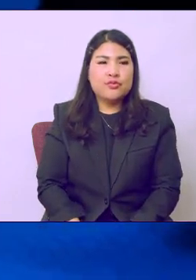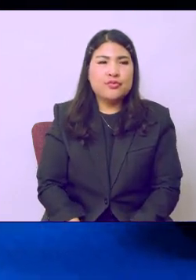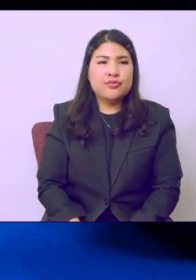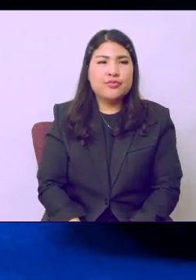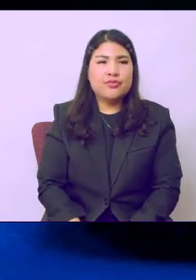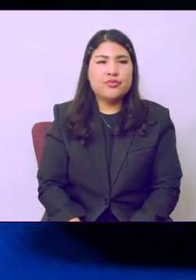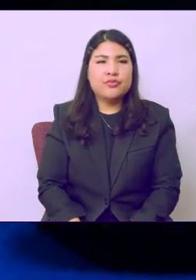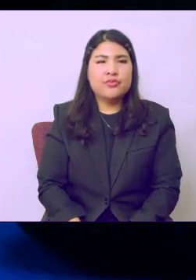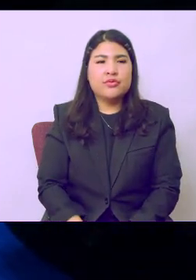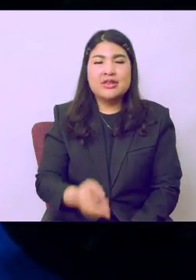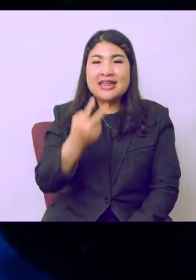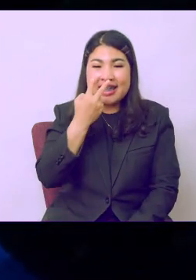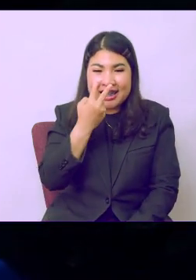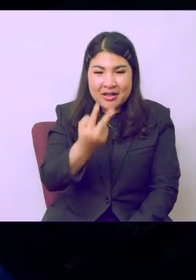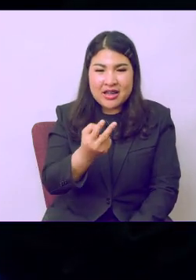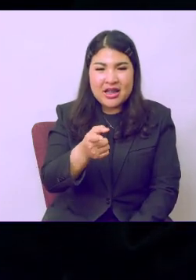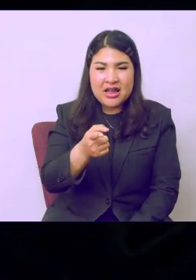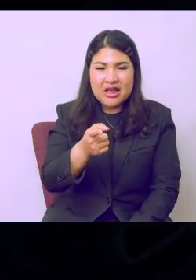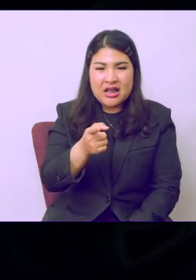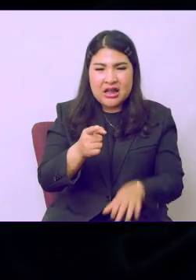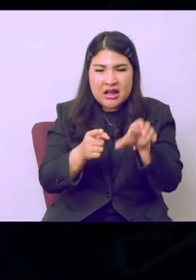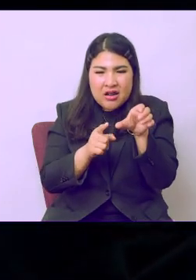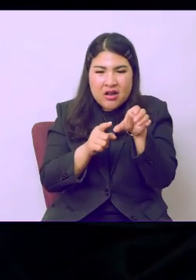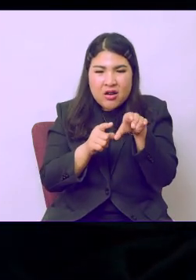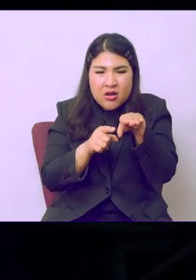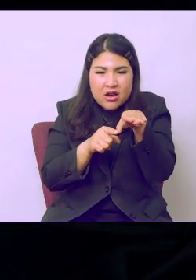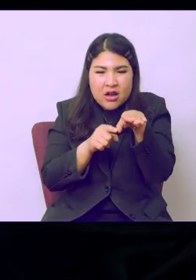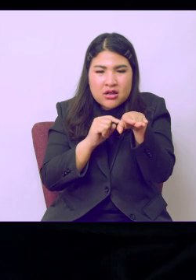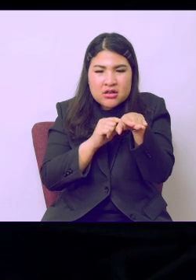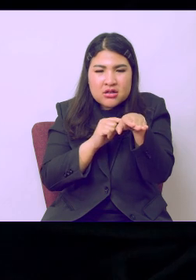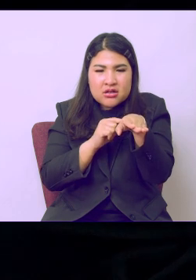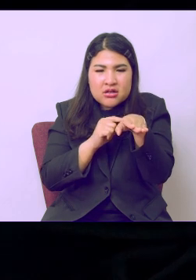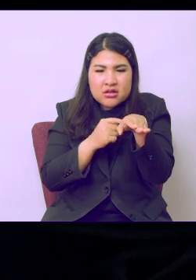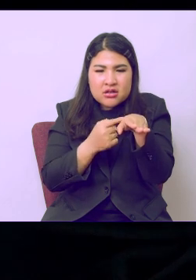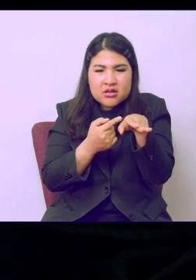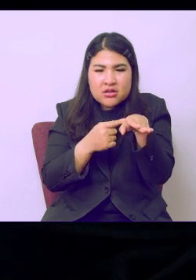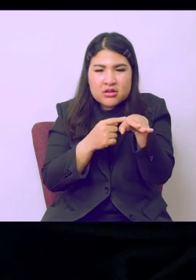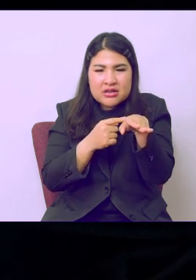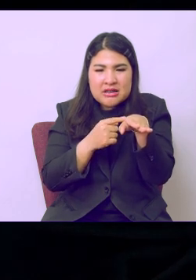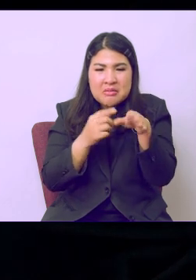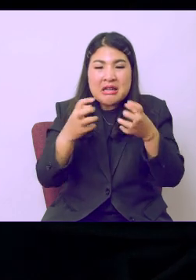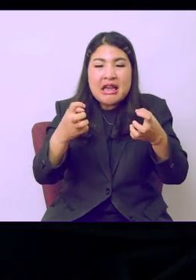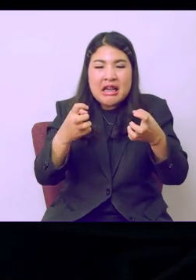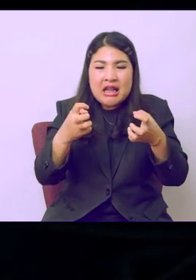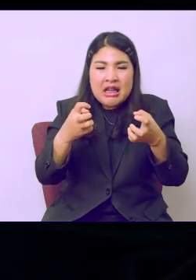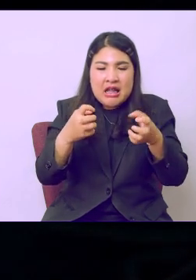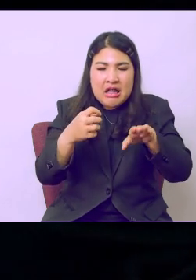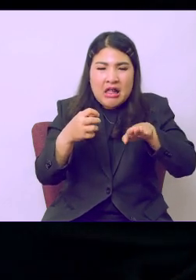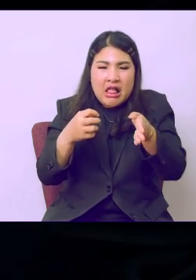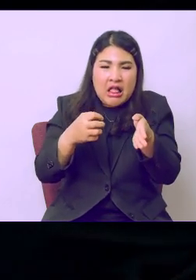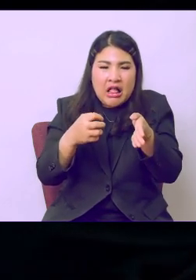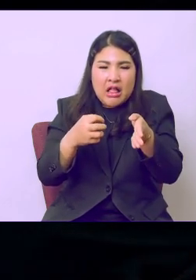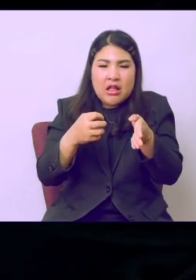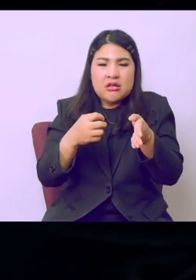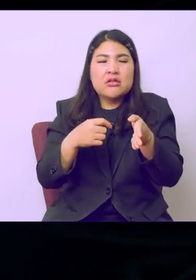เห็นมครับก็ข้อเท้าน้องเนาะกับอันเนี้ยครับจะค่อนข้างนะครับเกรงแล้วก็ผิดรูป